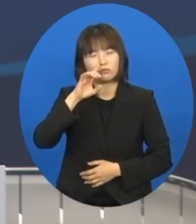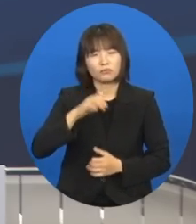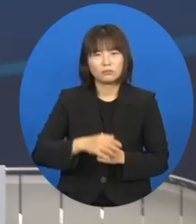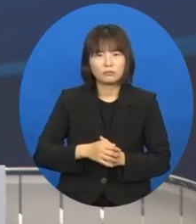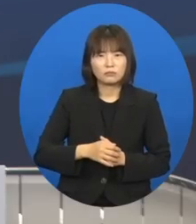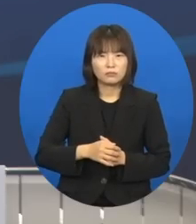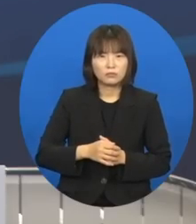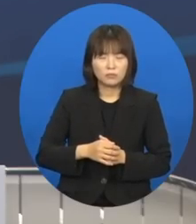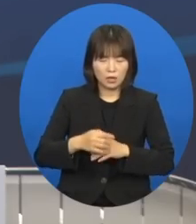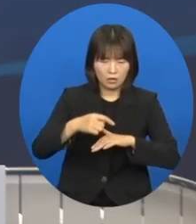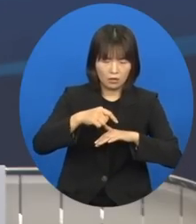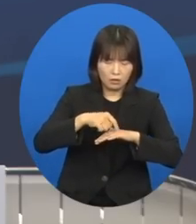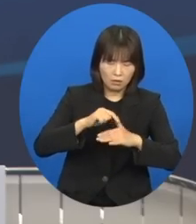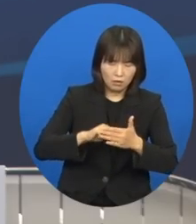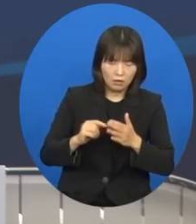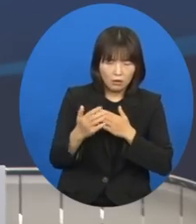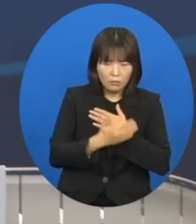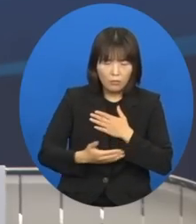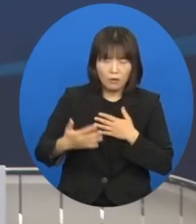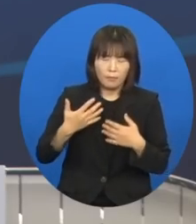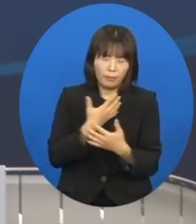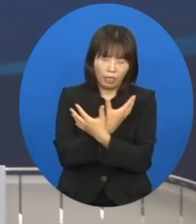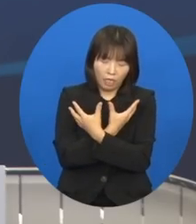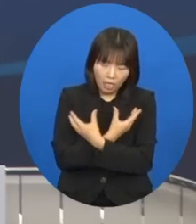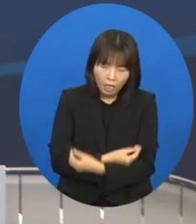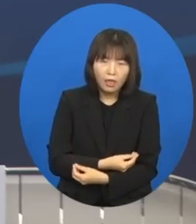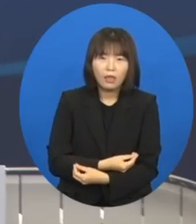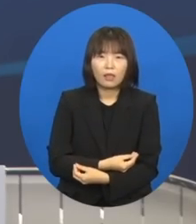마음이 피폐해져서 제가